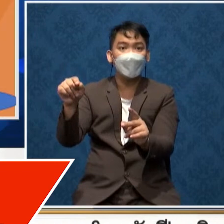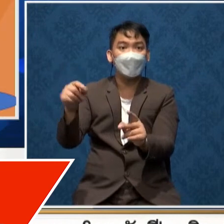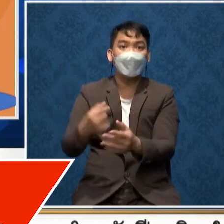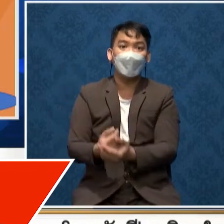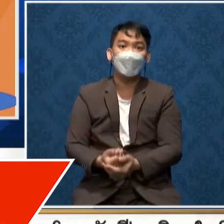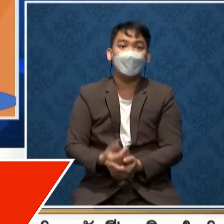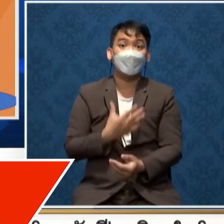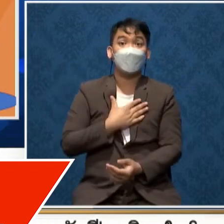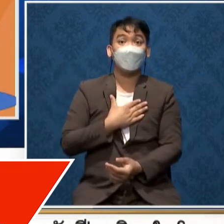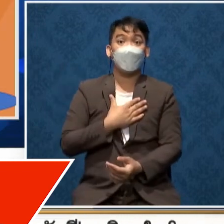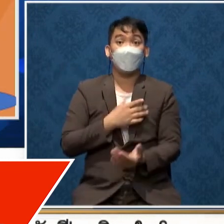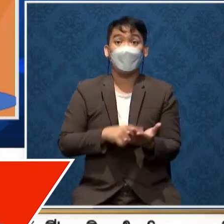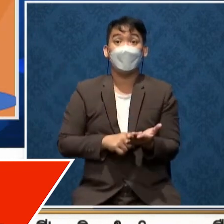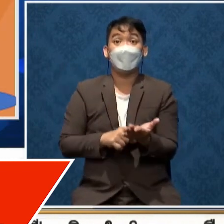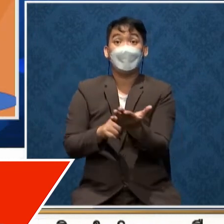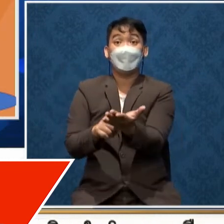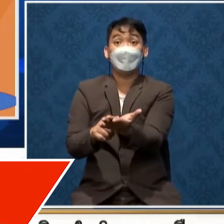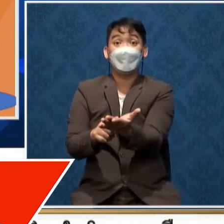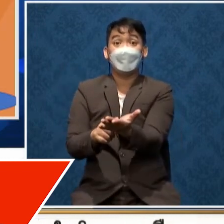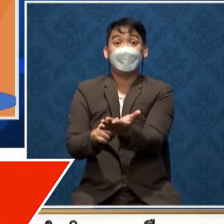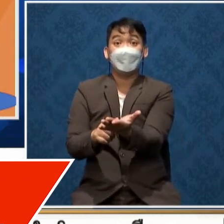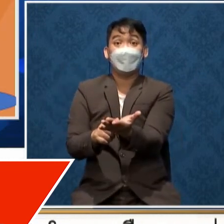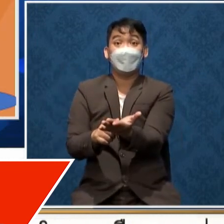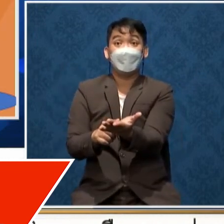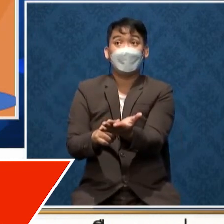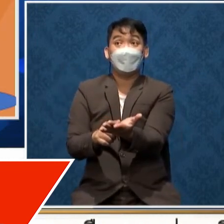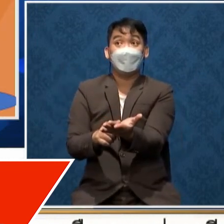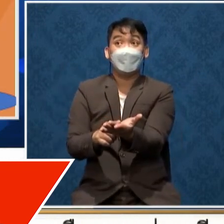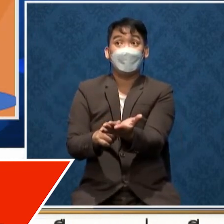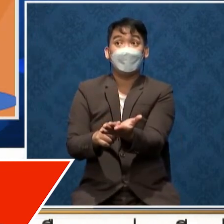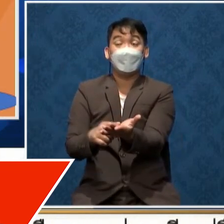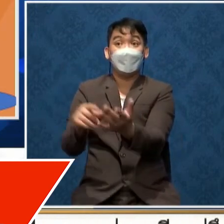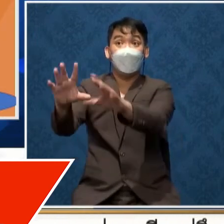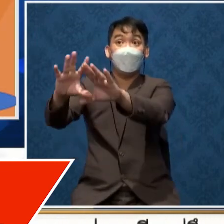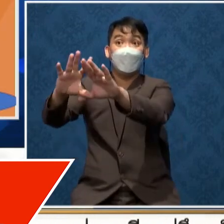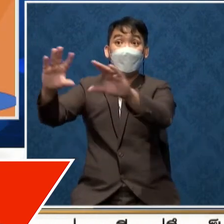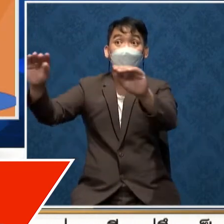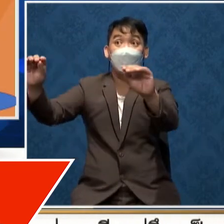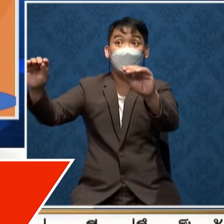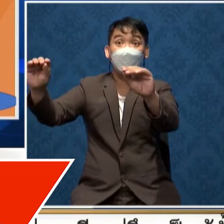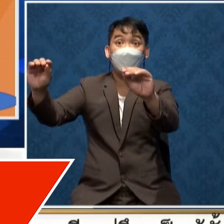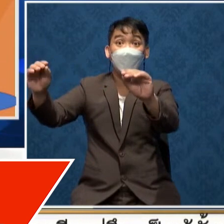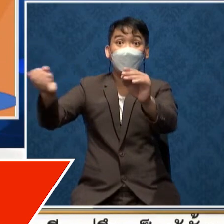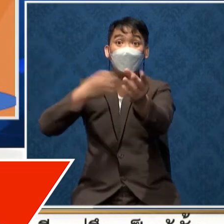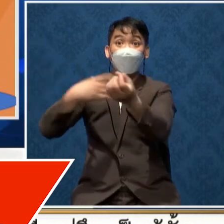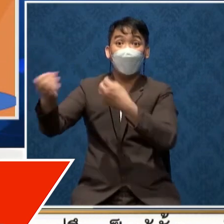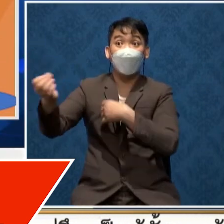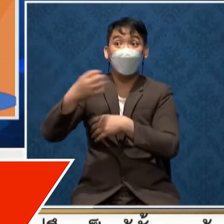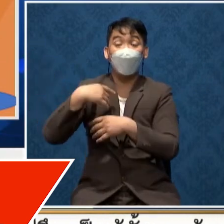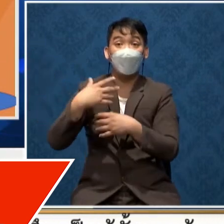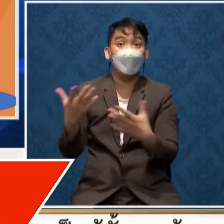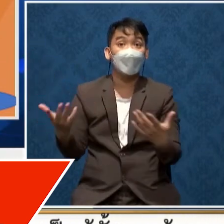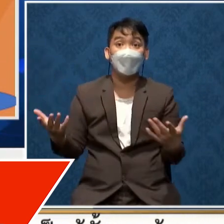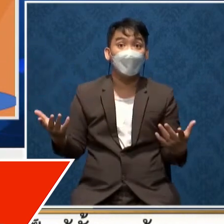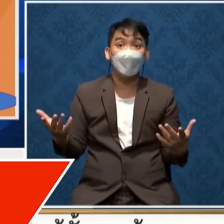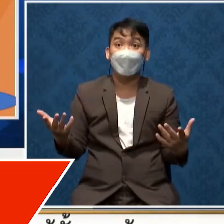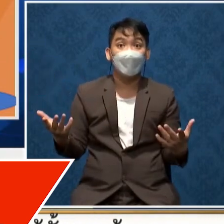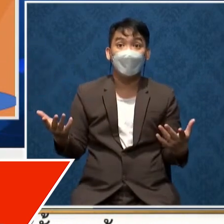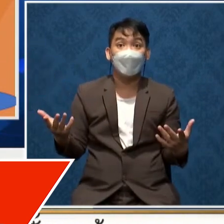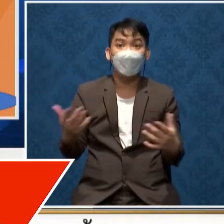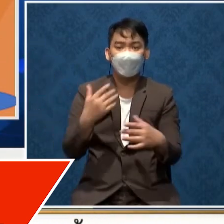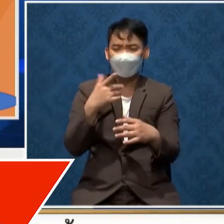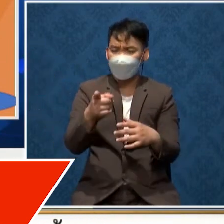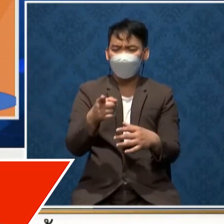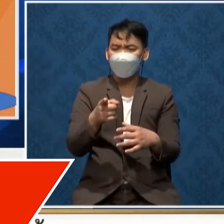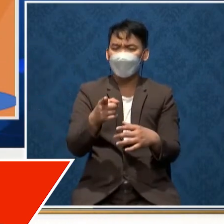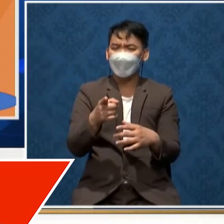ที่ผมเสนอไปในเอกสารดังกล่าวเงียบกริบครับผมถึงถามไงครับกลายเป็นคำถามว่าความเป็นอิสระนั้น